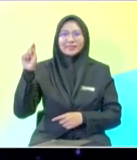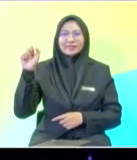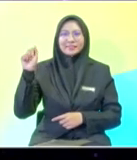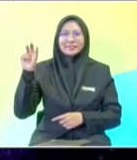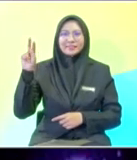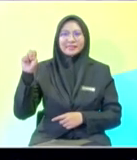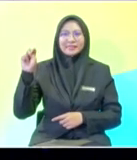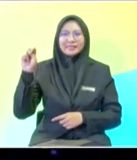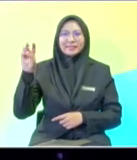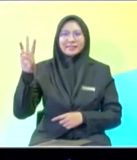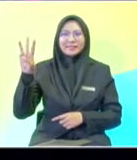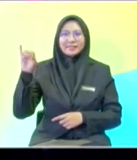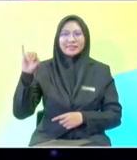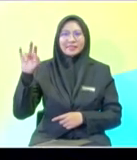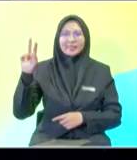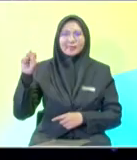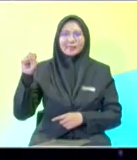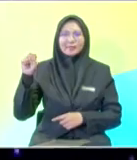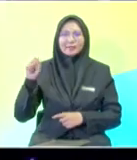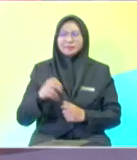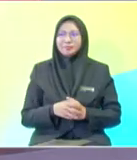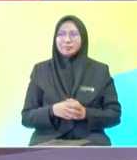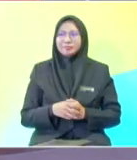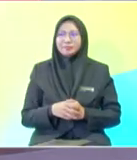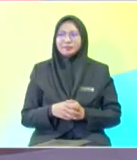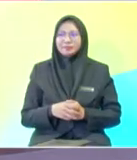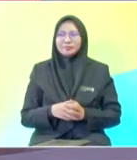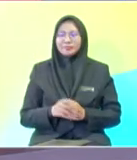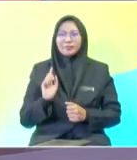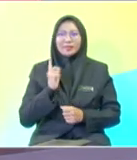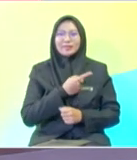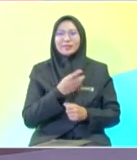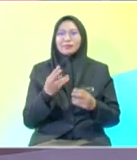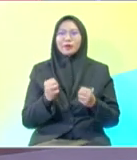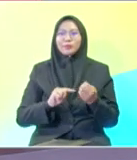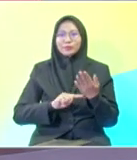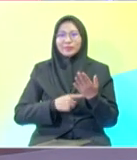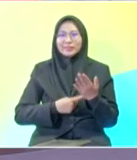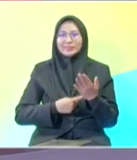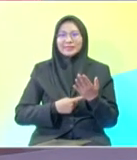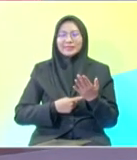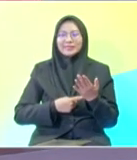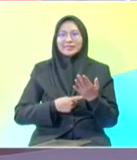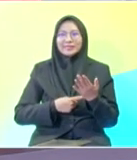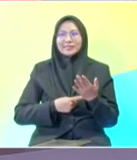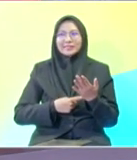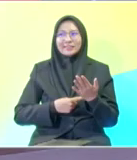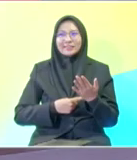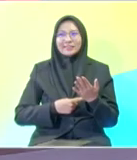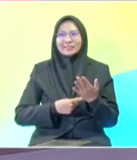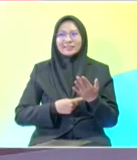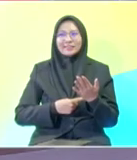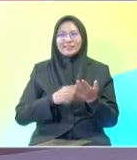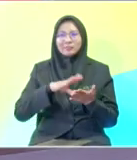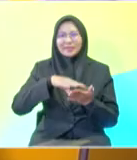Oke sebelum teman-teman sebelum kita memuliakan sesi pembelajaran kita pada hari ini John sama-sama kita bacakan doa